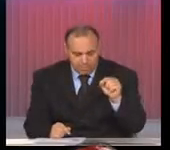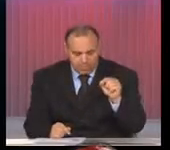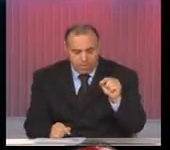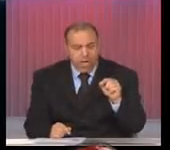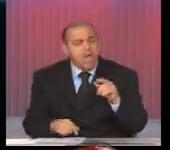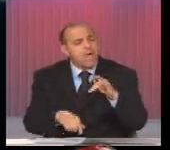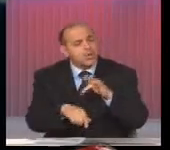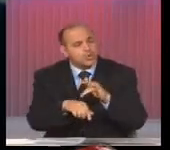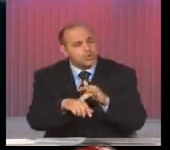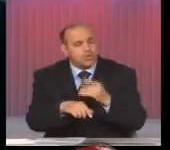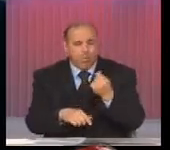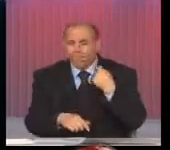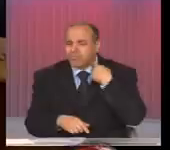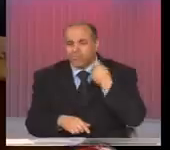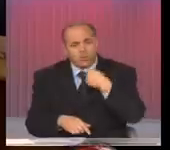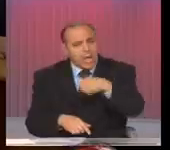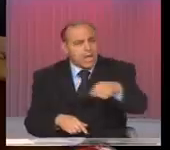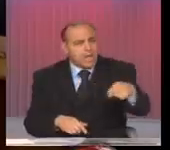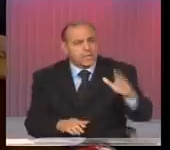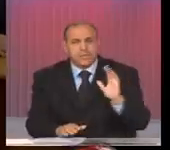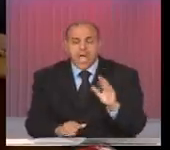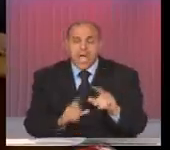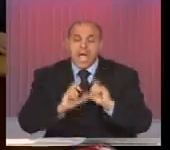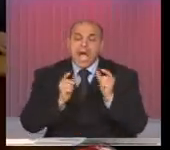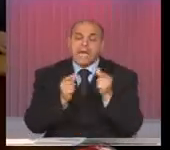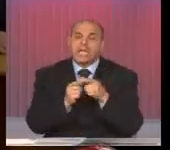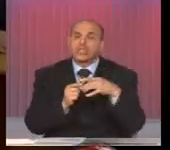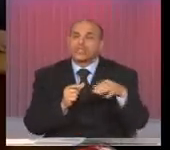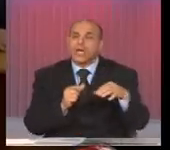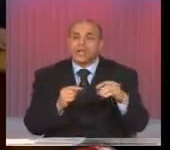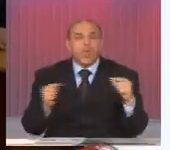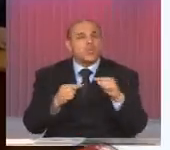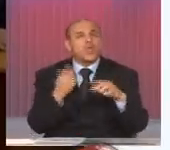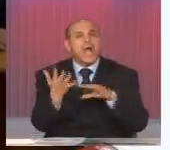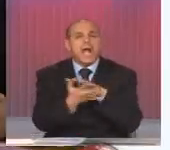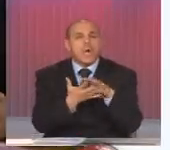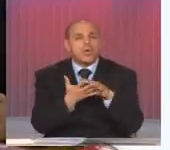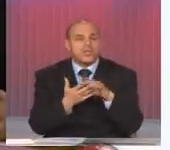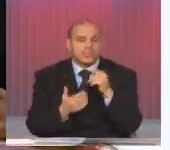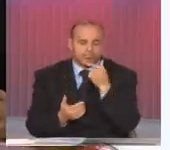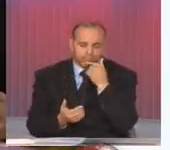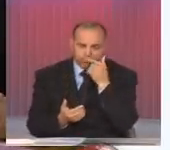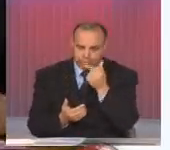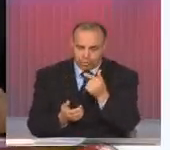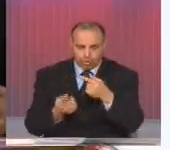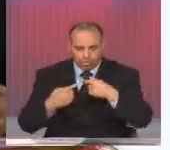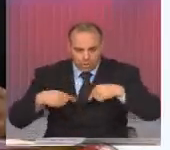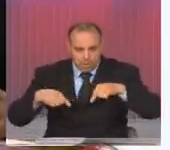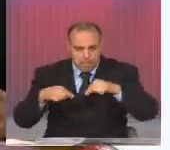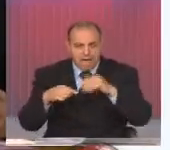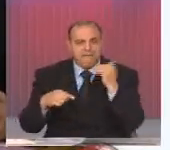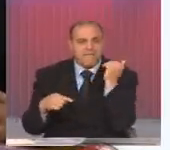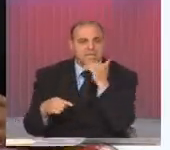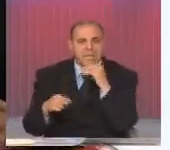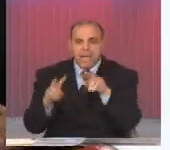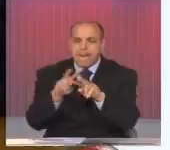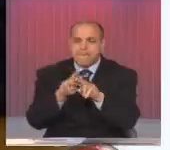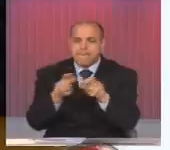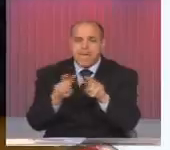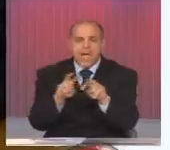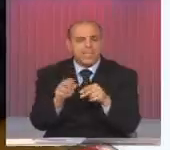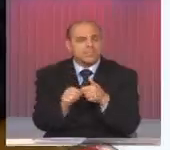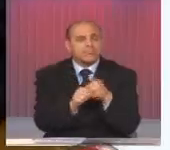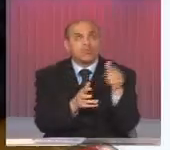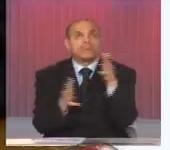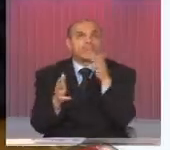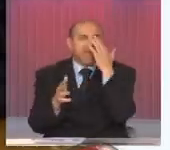الأضرار للمتضررين هذونا. اللجنة الجهوية لمجابهة الكوارث من جهتها عقدت اجتماعا طارئا لبحث تبعات